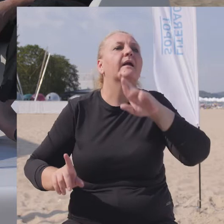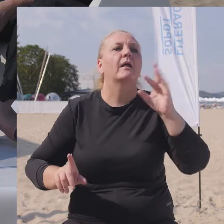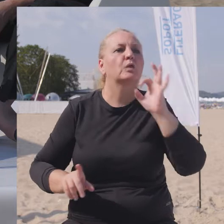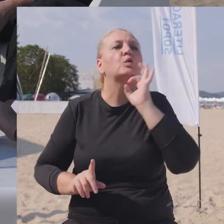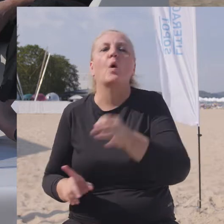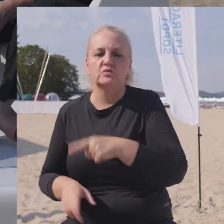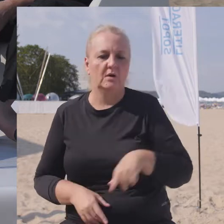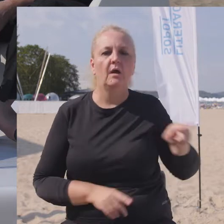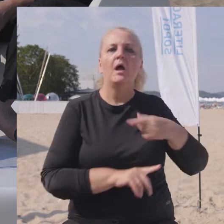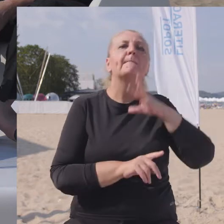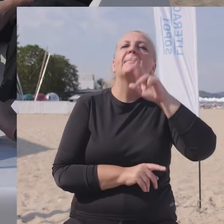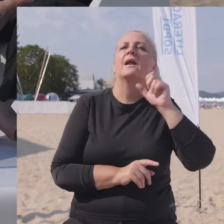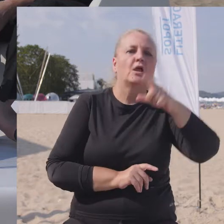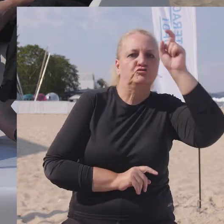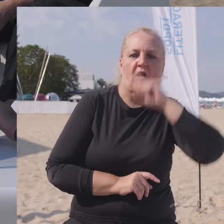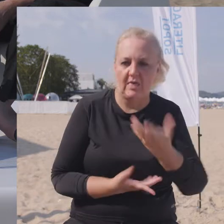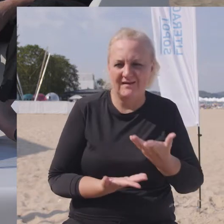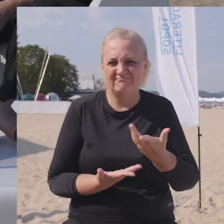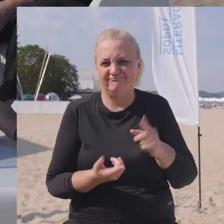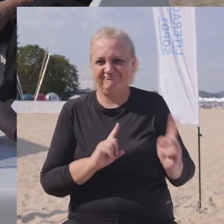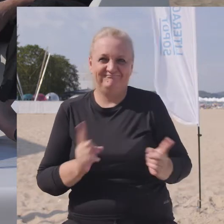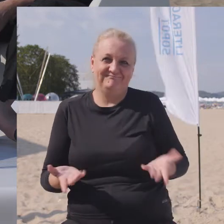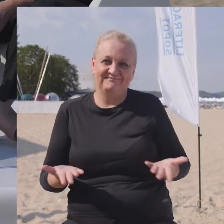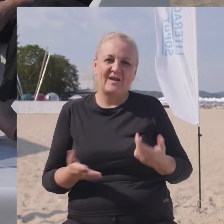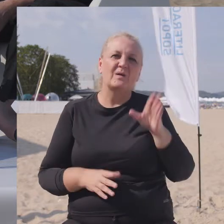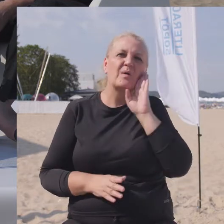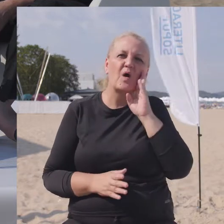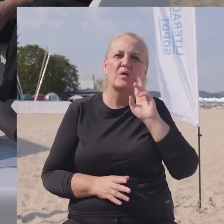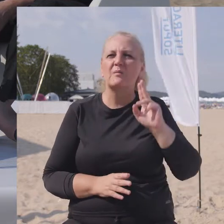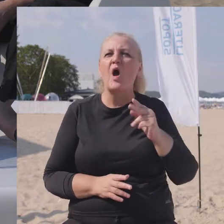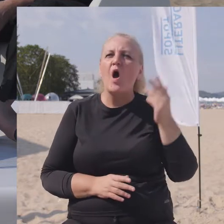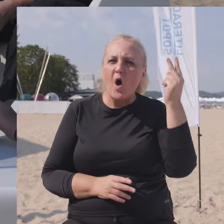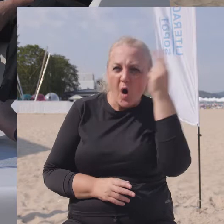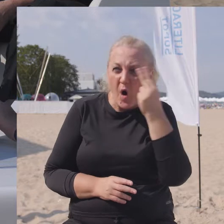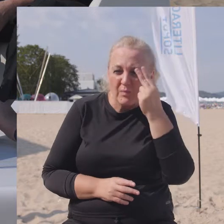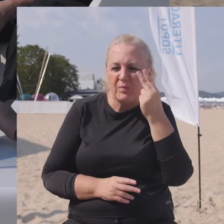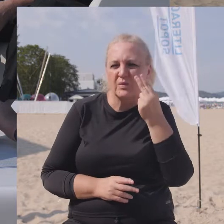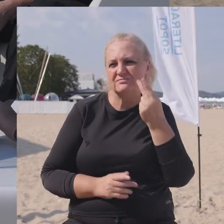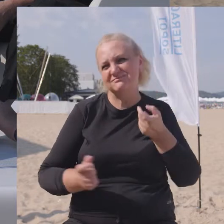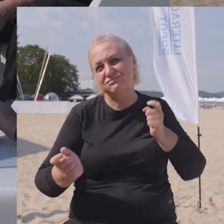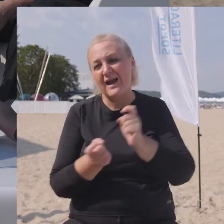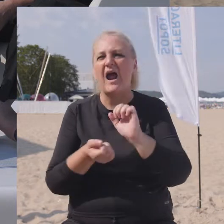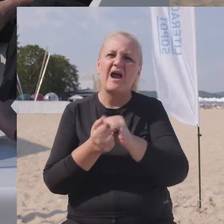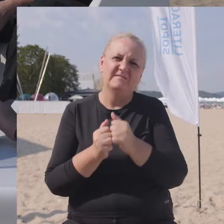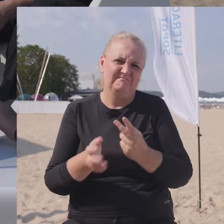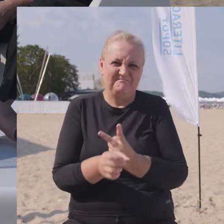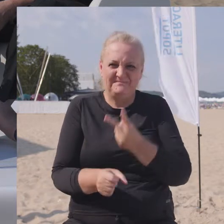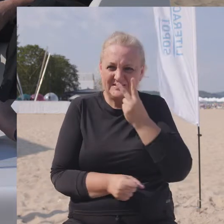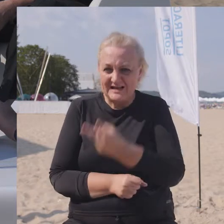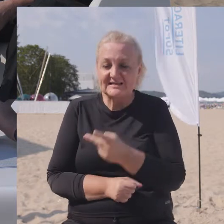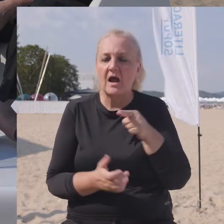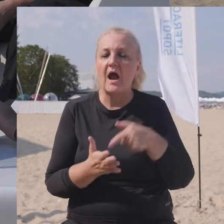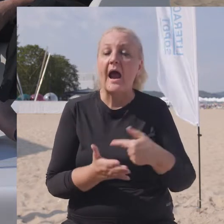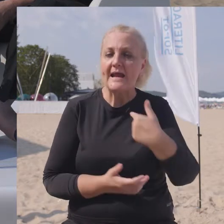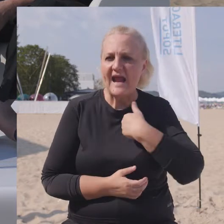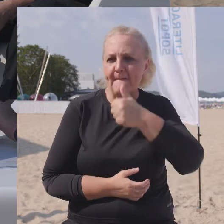nie, w PRL-u było źle, albo jakiegoś takiego antykomunizmu posuniętego do granic możliwości i próby, to